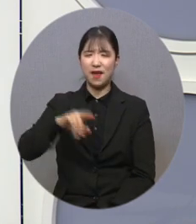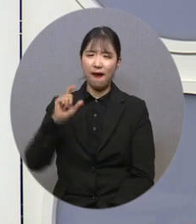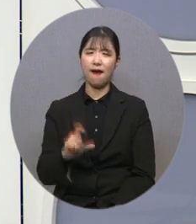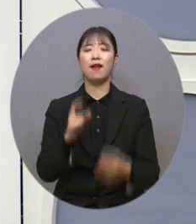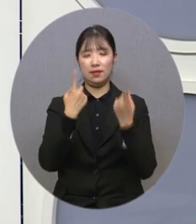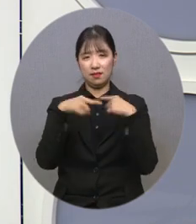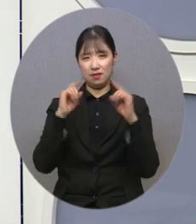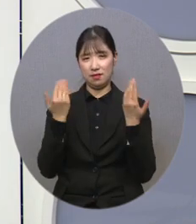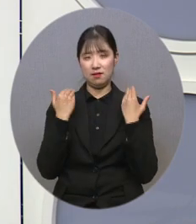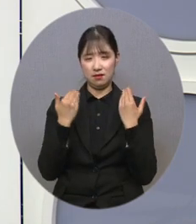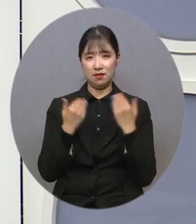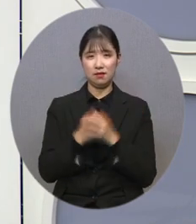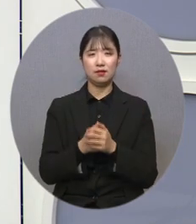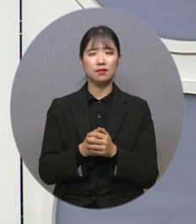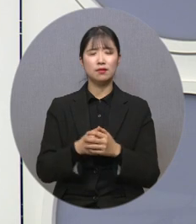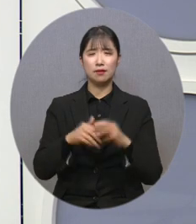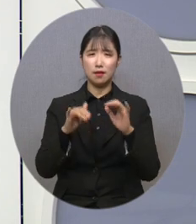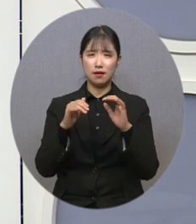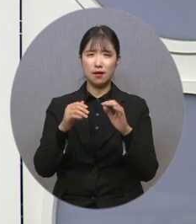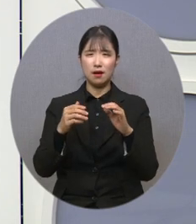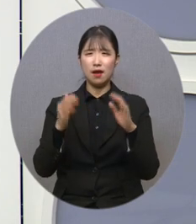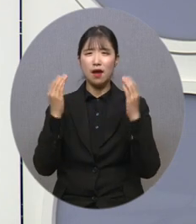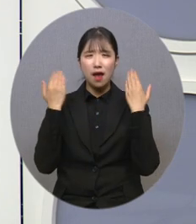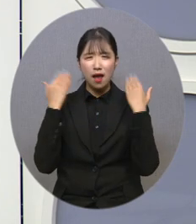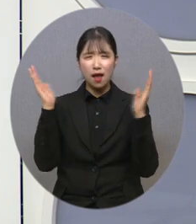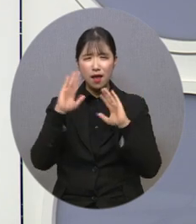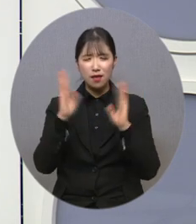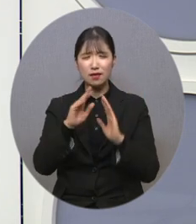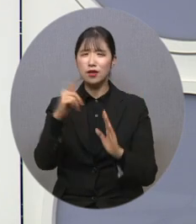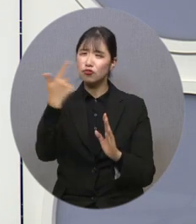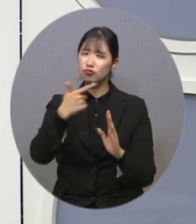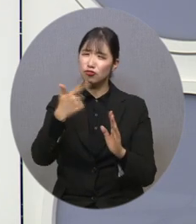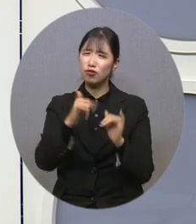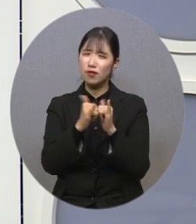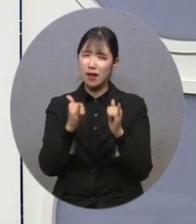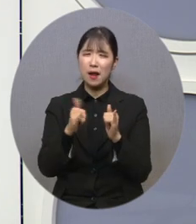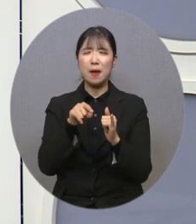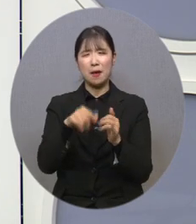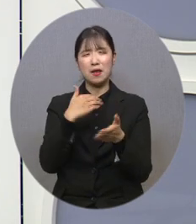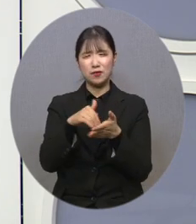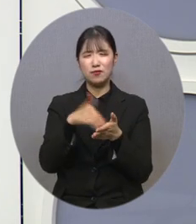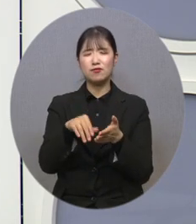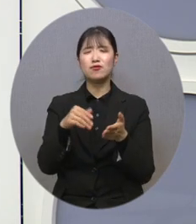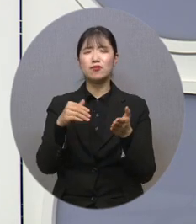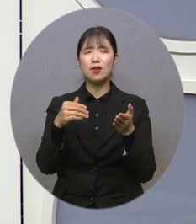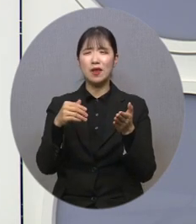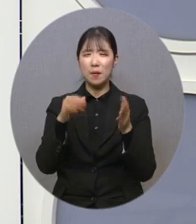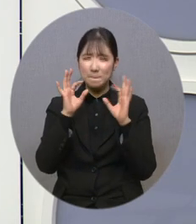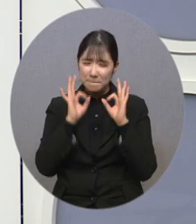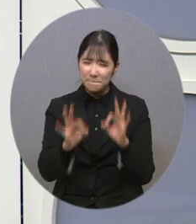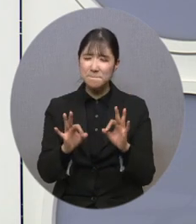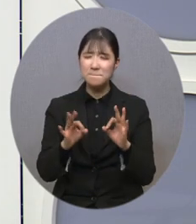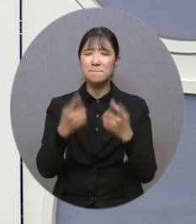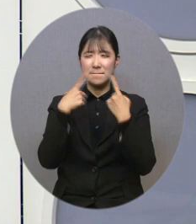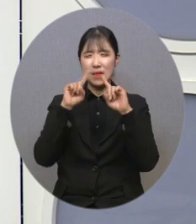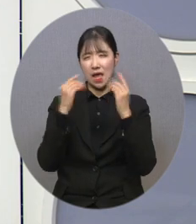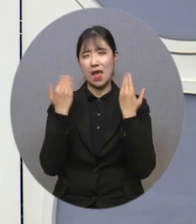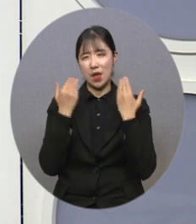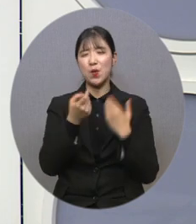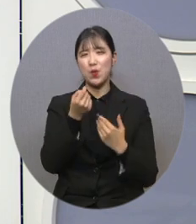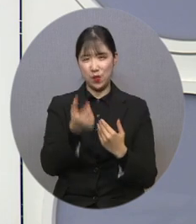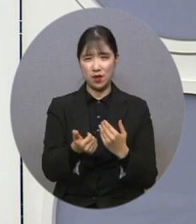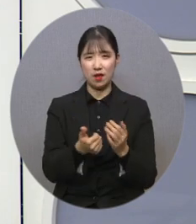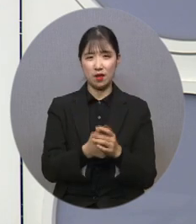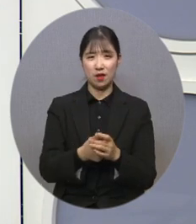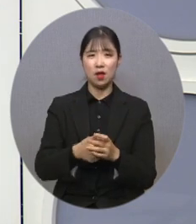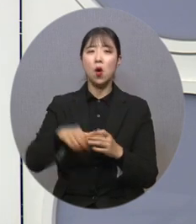사실 재학생 6천 명의 대학은 대한민국에서 그렇게 큰 대학은 아닙니다. 작은 대학의 규모로 볼 때는 물론 5천